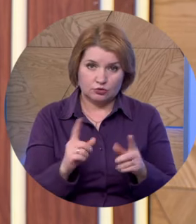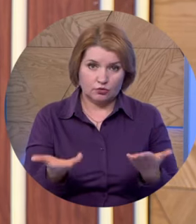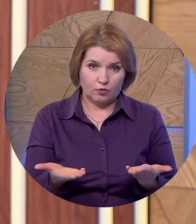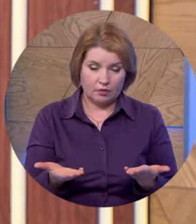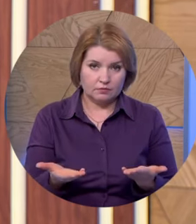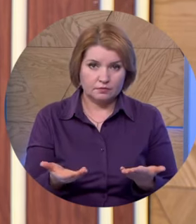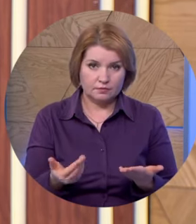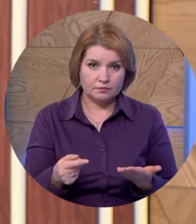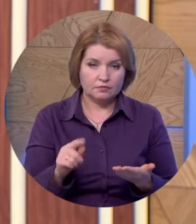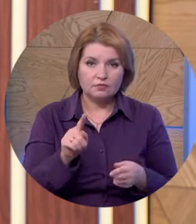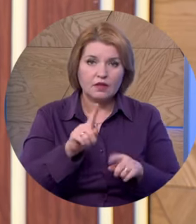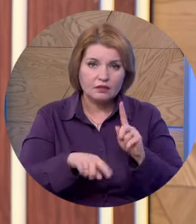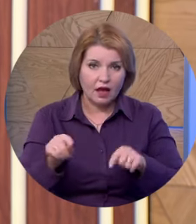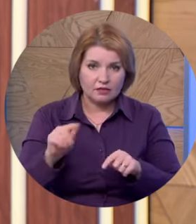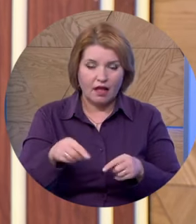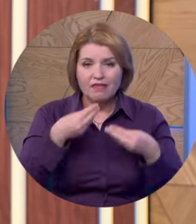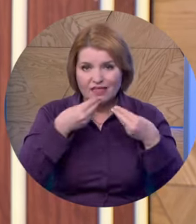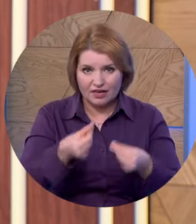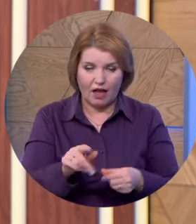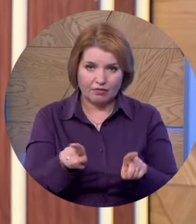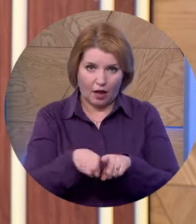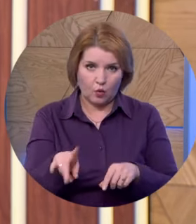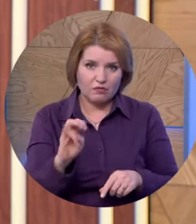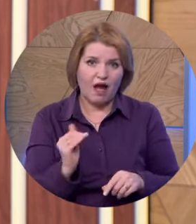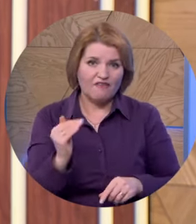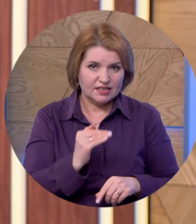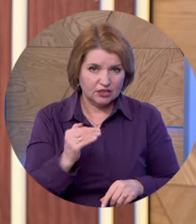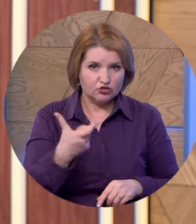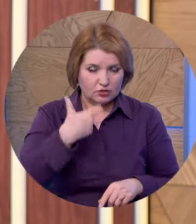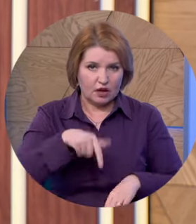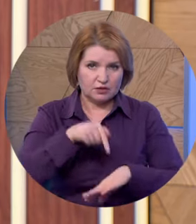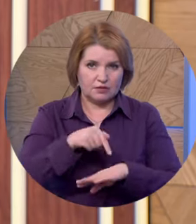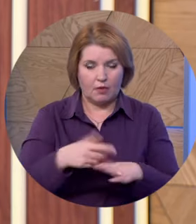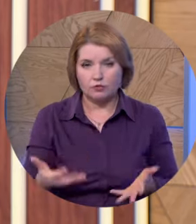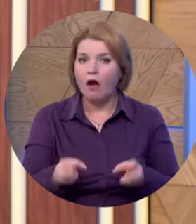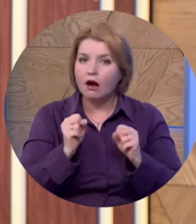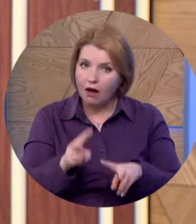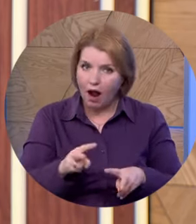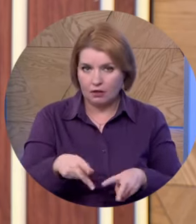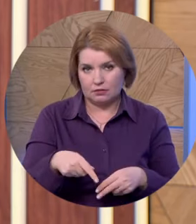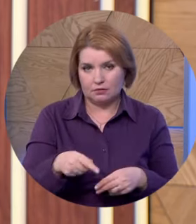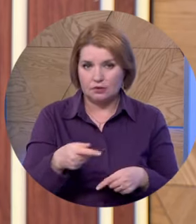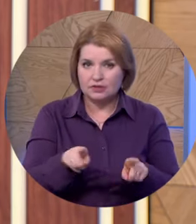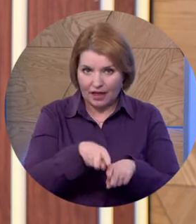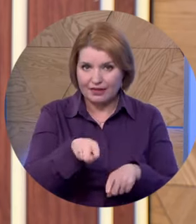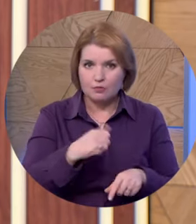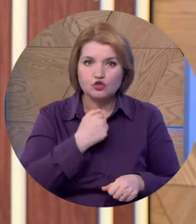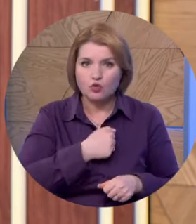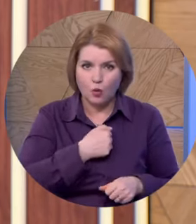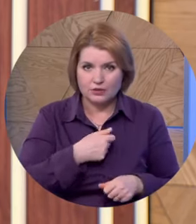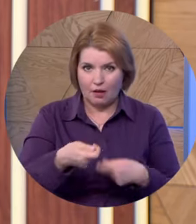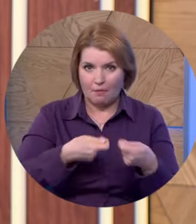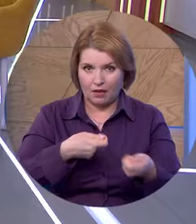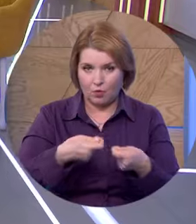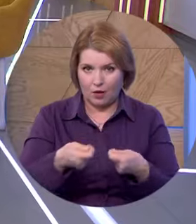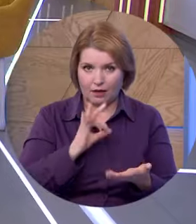что иногда это влияет даже на физическое самочувствие. Да, вот как коммуницировать с таким злостным манипулятором? Ну, это, наверное, общий вопрос у